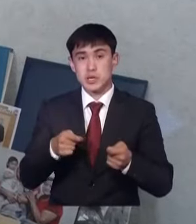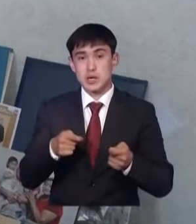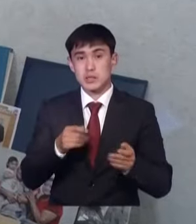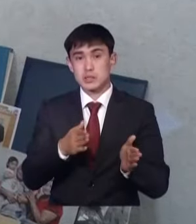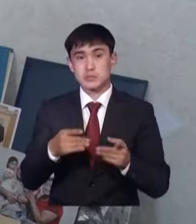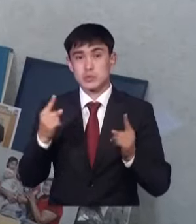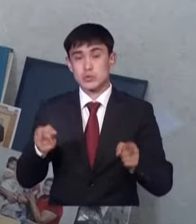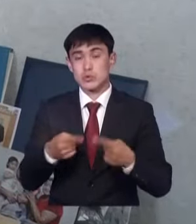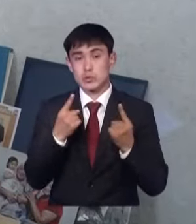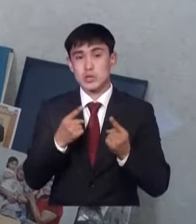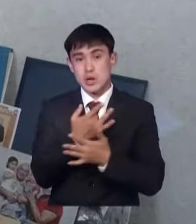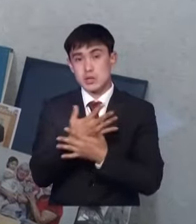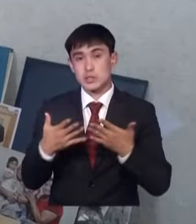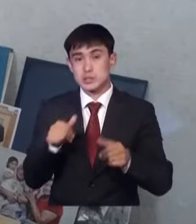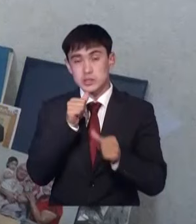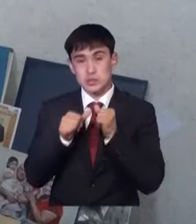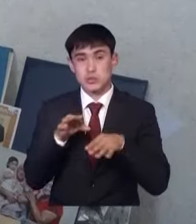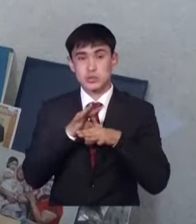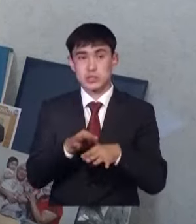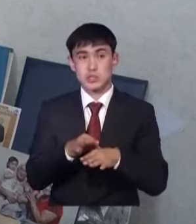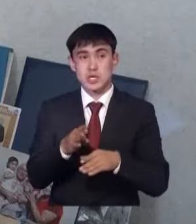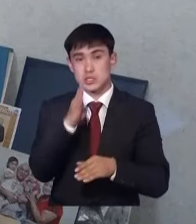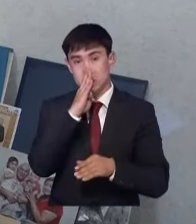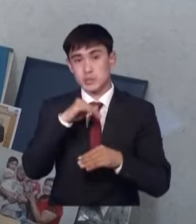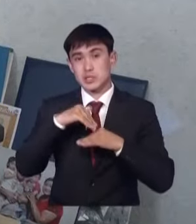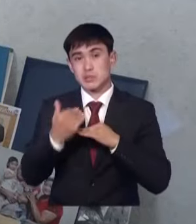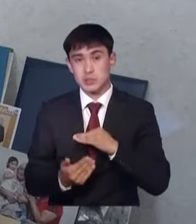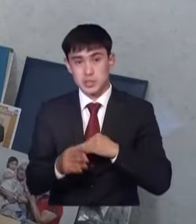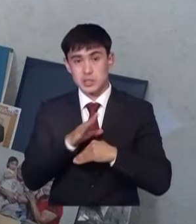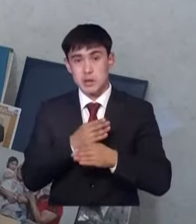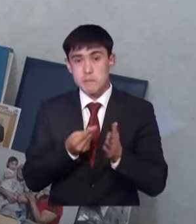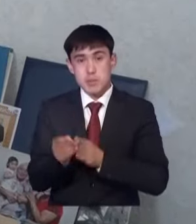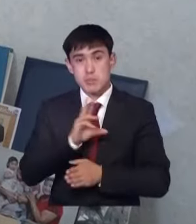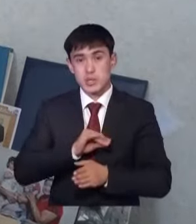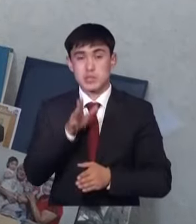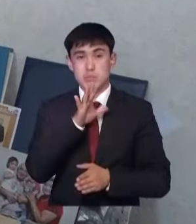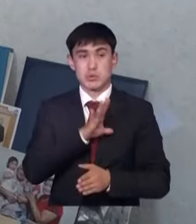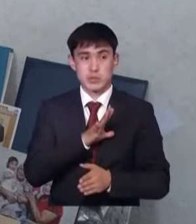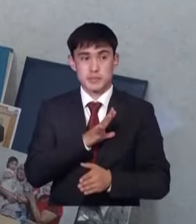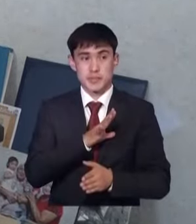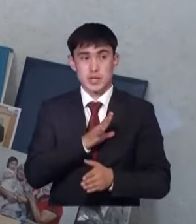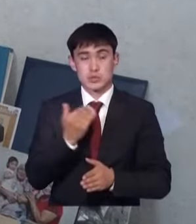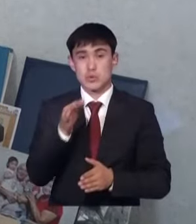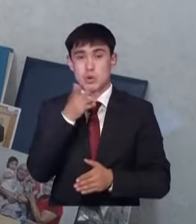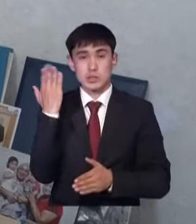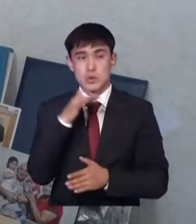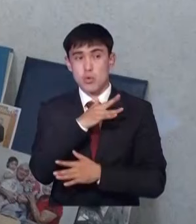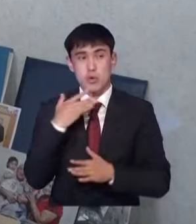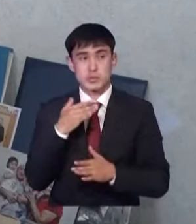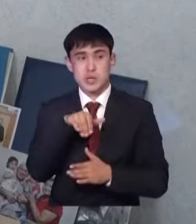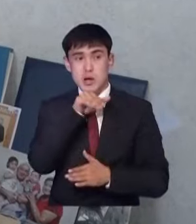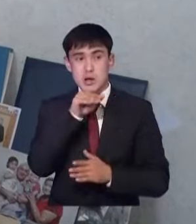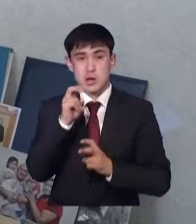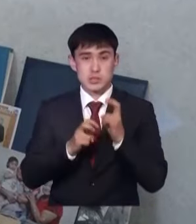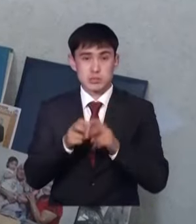қызметі құрылды. Түрлі сынақтарды өткіздік. Жалақы кешіктірілді, бермей қалған кездер болды. Сол уақытта көбі